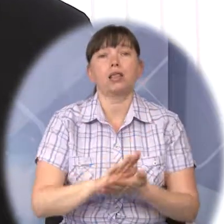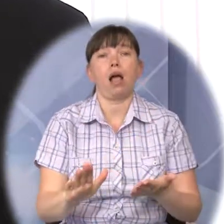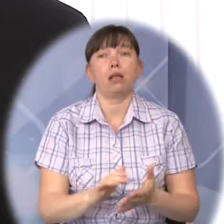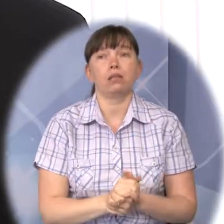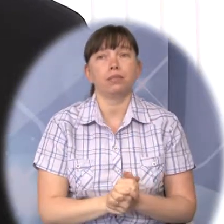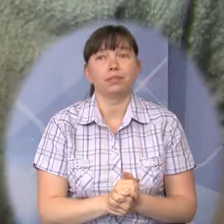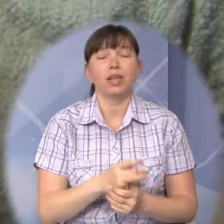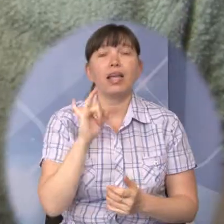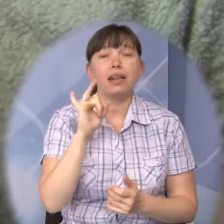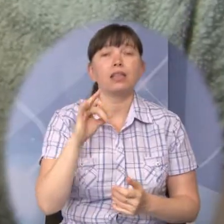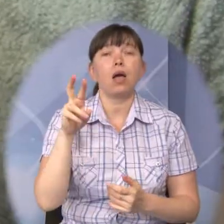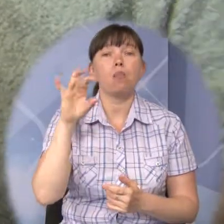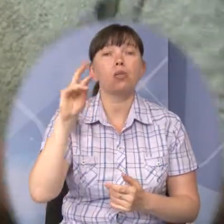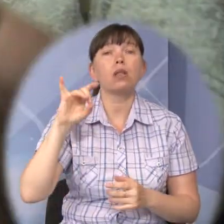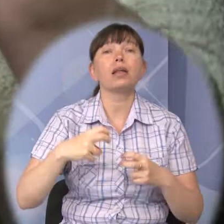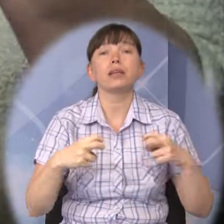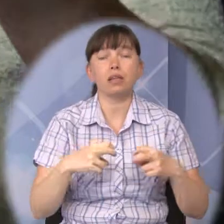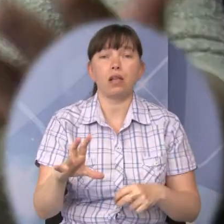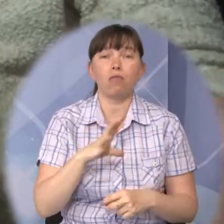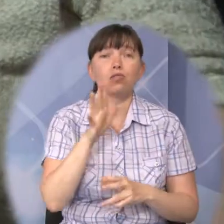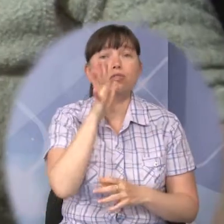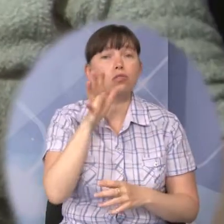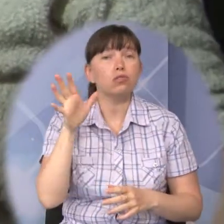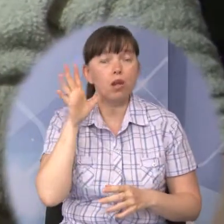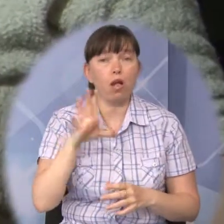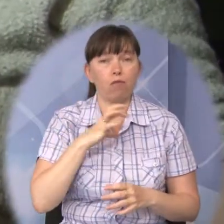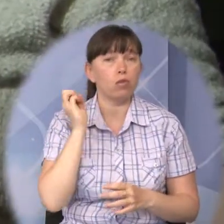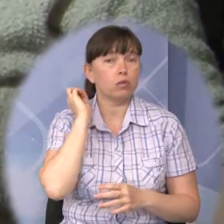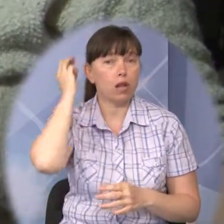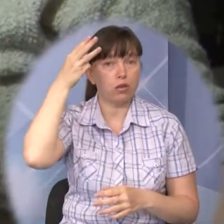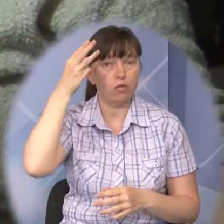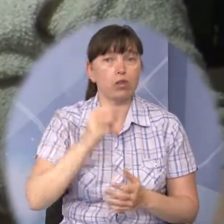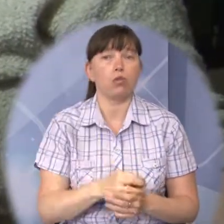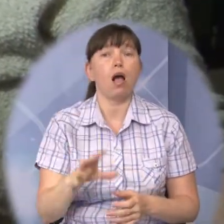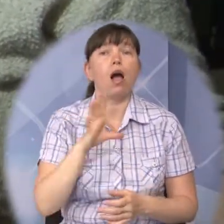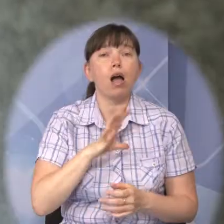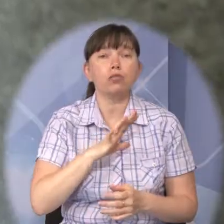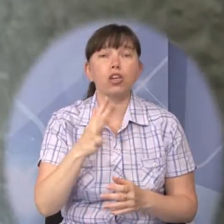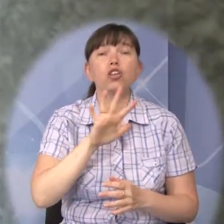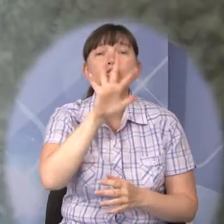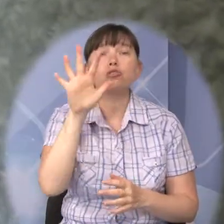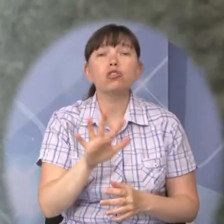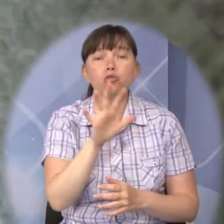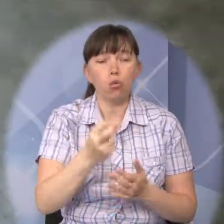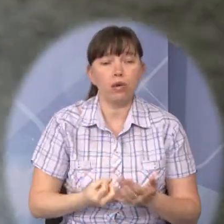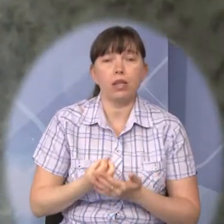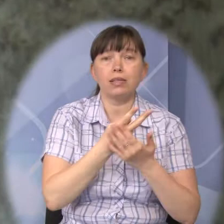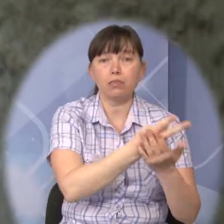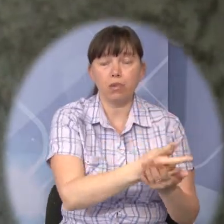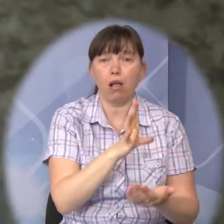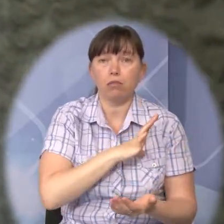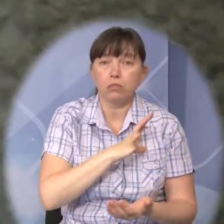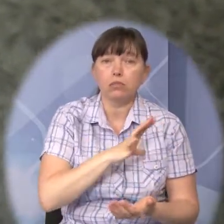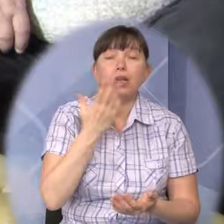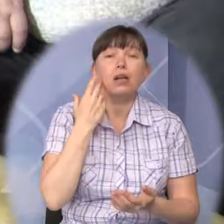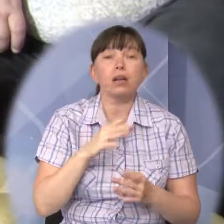propus. Elena Botnar din Rezina spune că, suferind acum 5 ani un atac cardiovascular, a așteptat 5 ore să fie internată